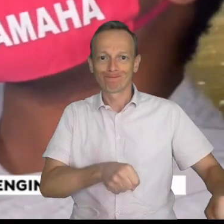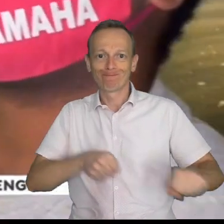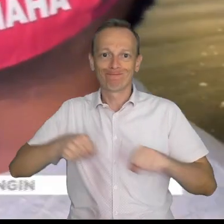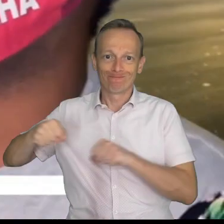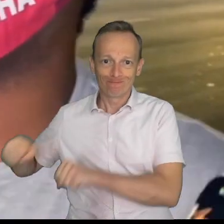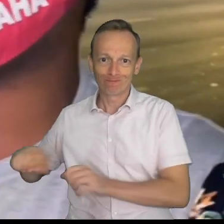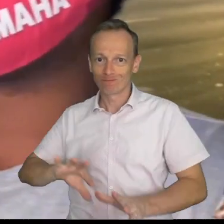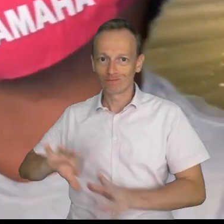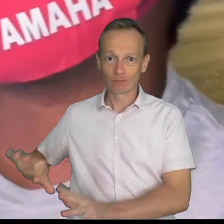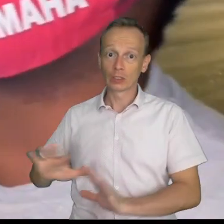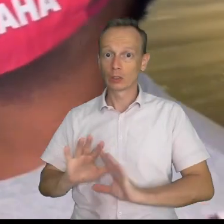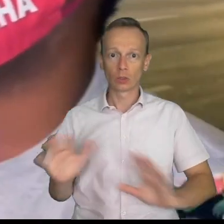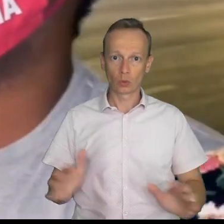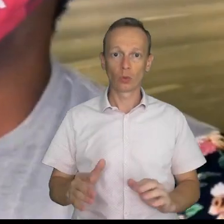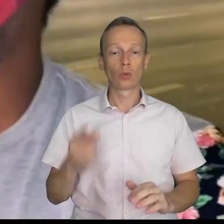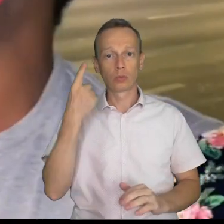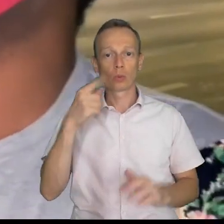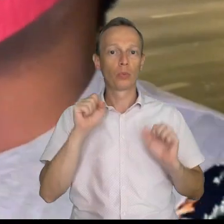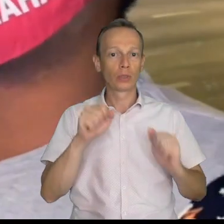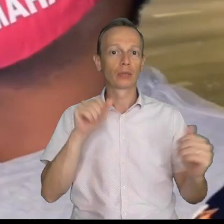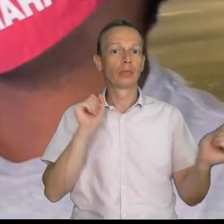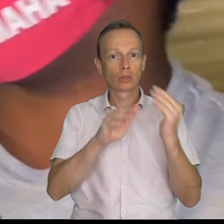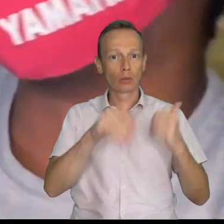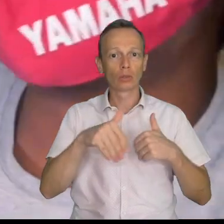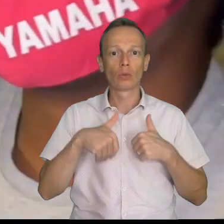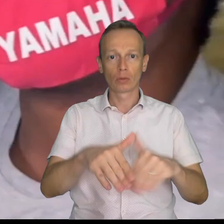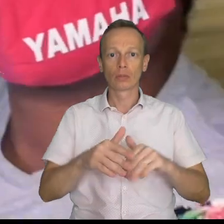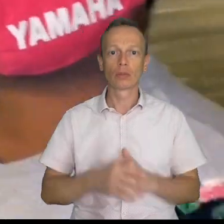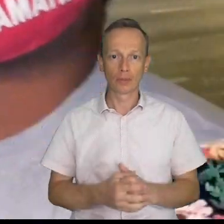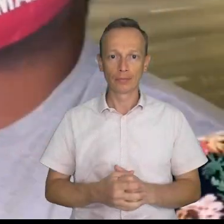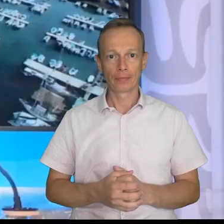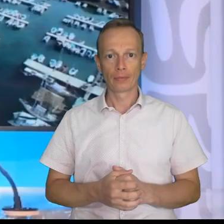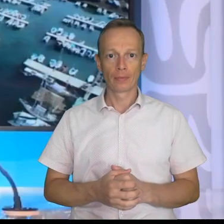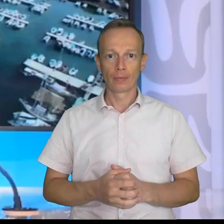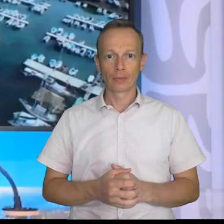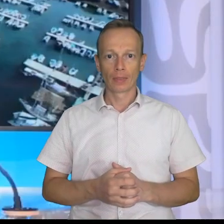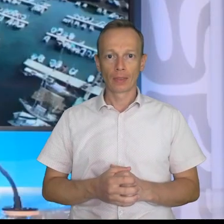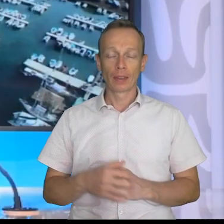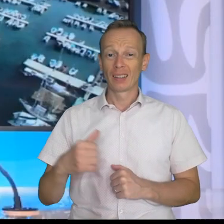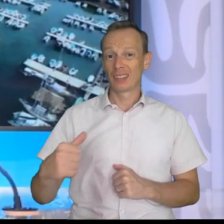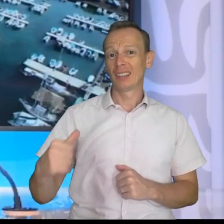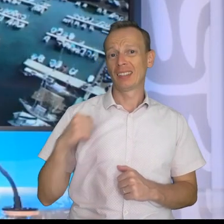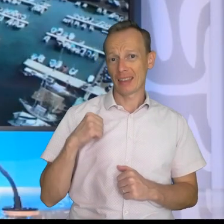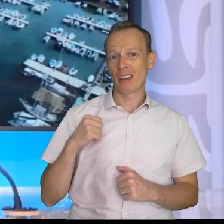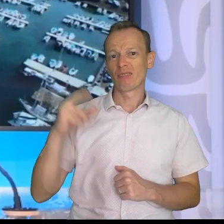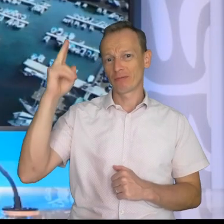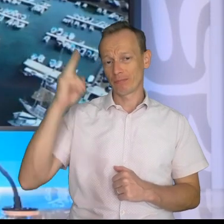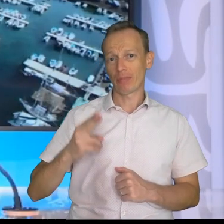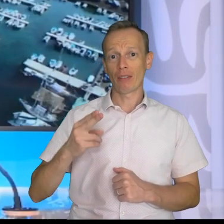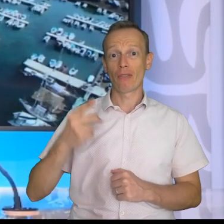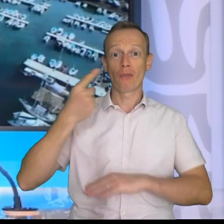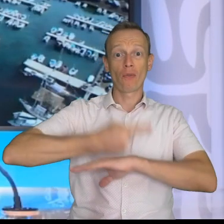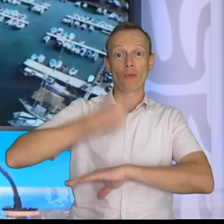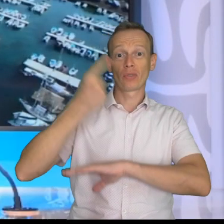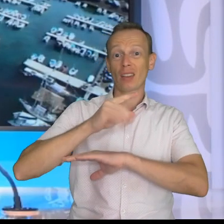côté, ramassé le scooter, mettre de côté, pour que la circulation puisse passer. Depuis hier, la France a fermé ses